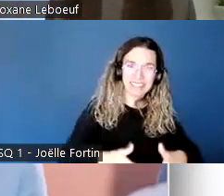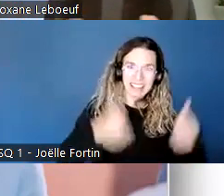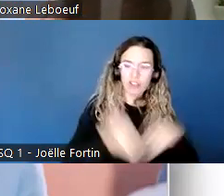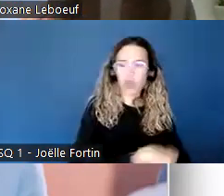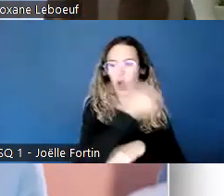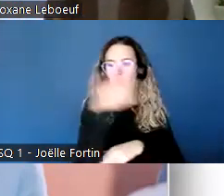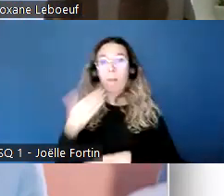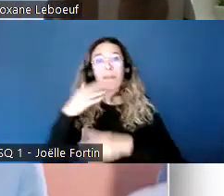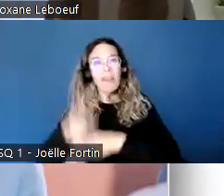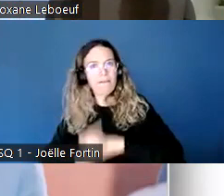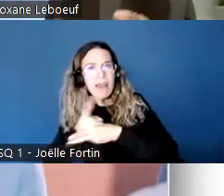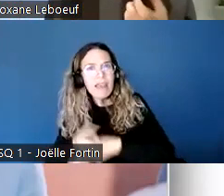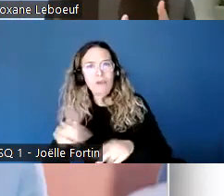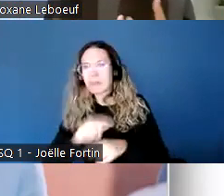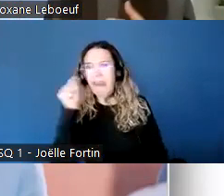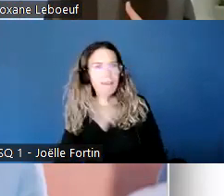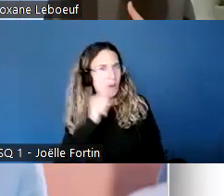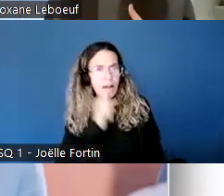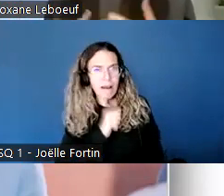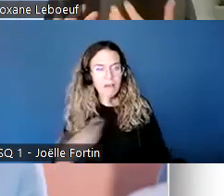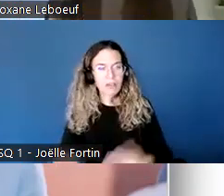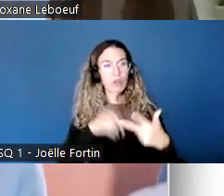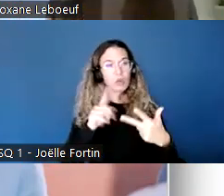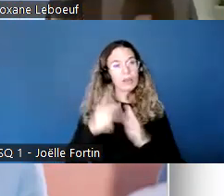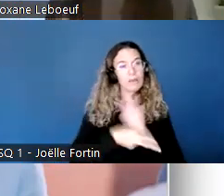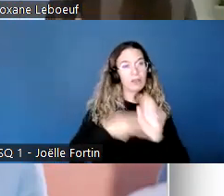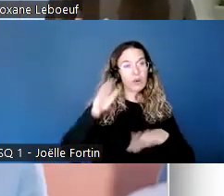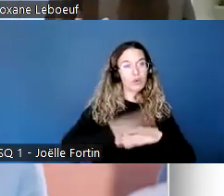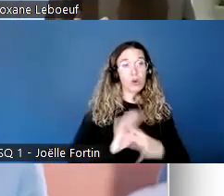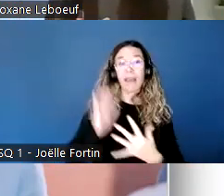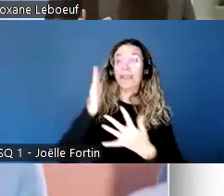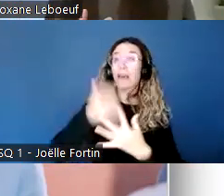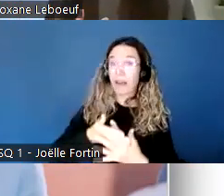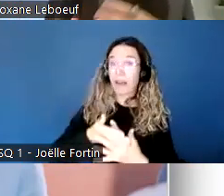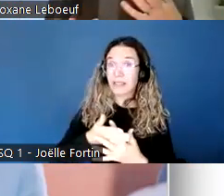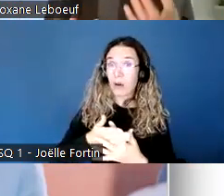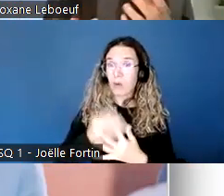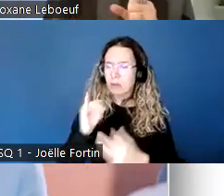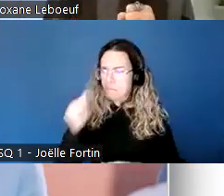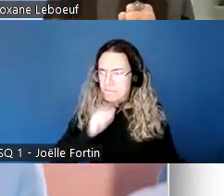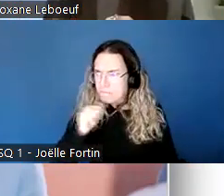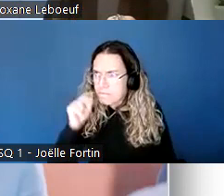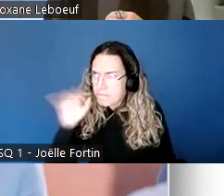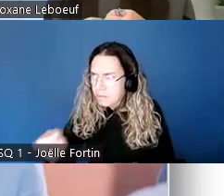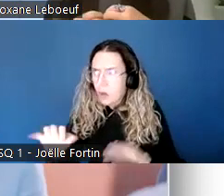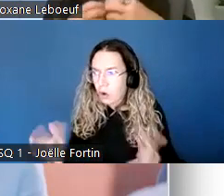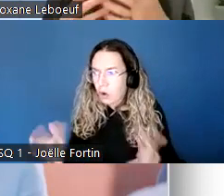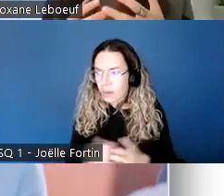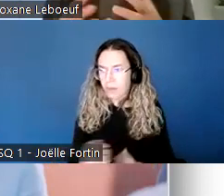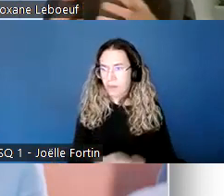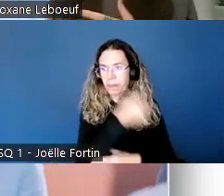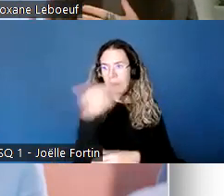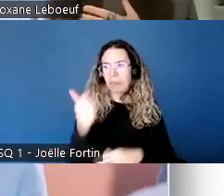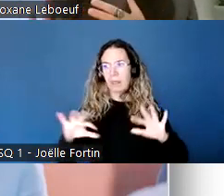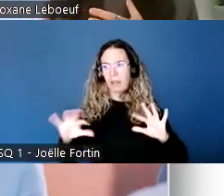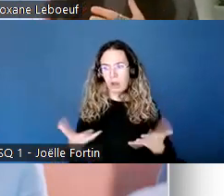la bienveillance et de l'intolérance, une troisième qui porte sur l'intervention en présence d'intolérance, une quatrième sur comment